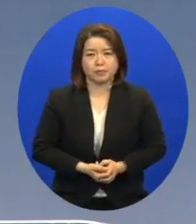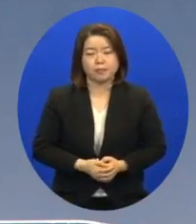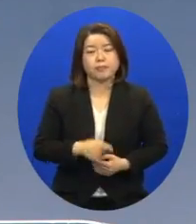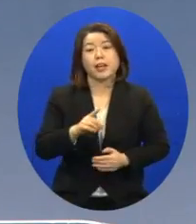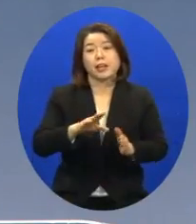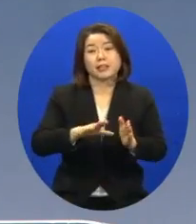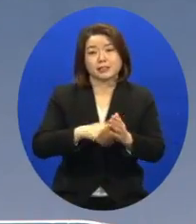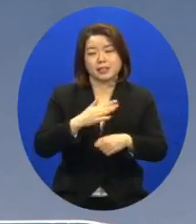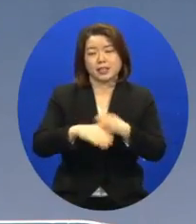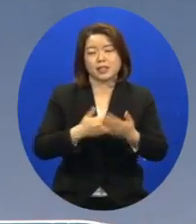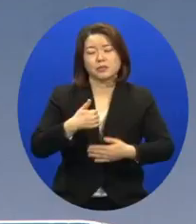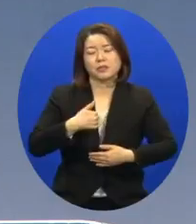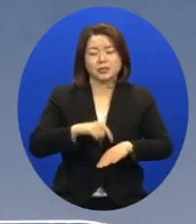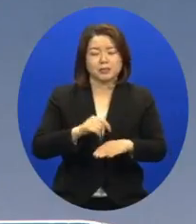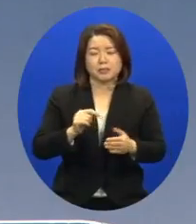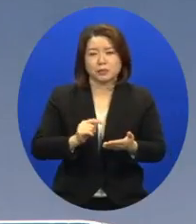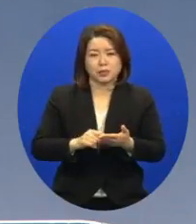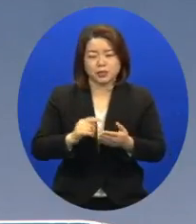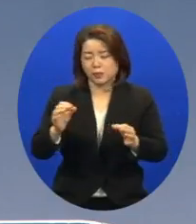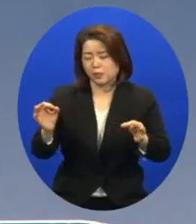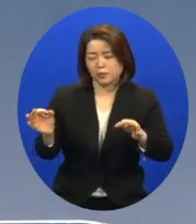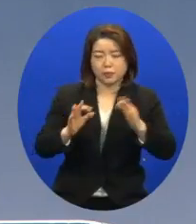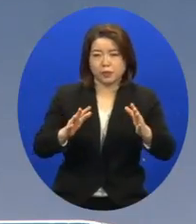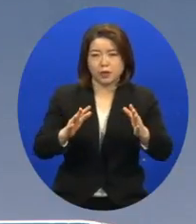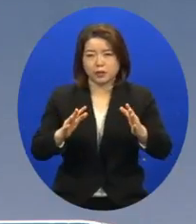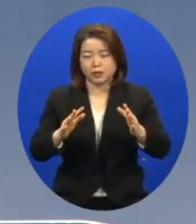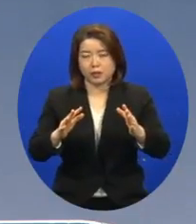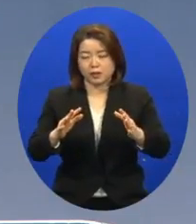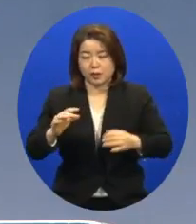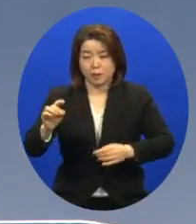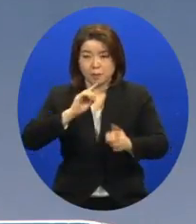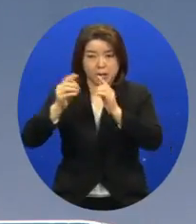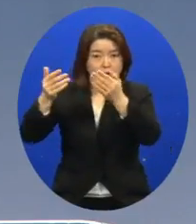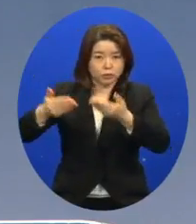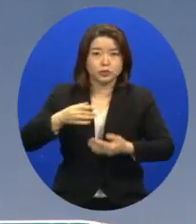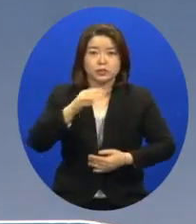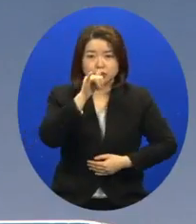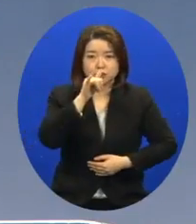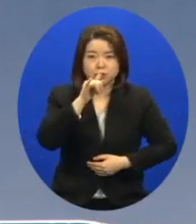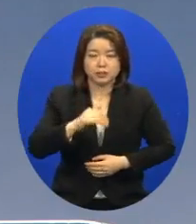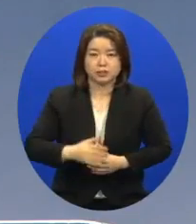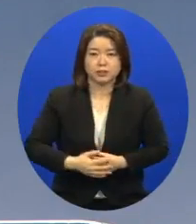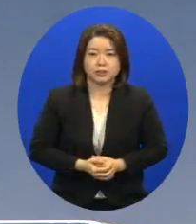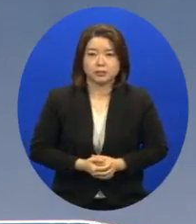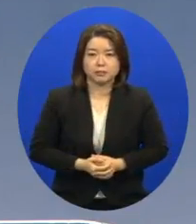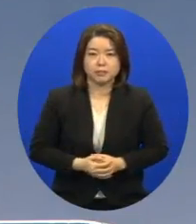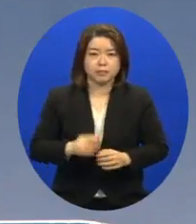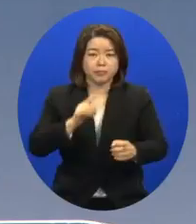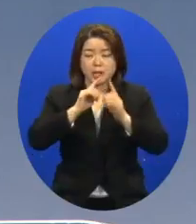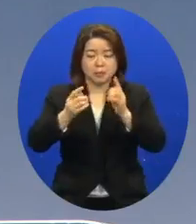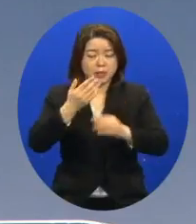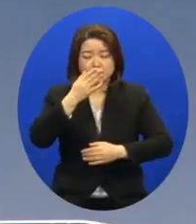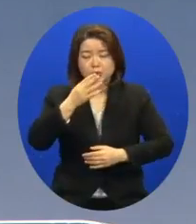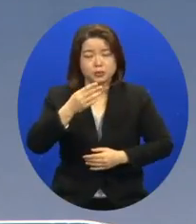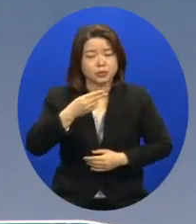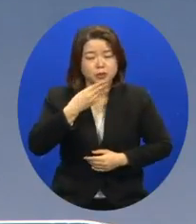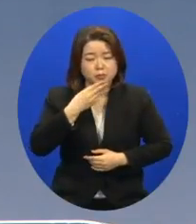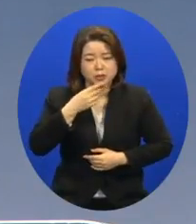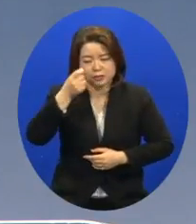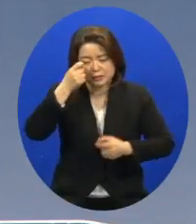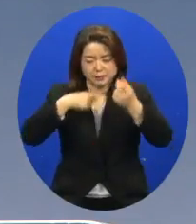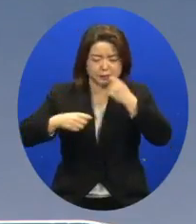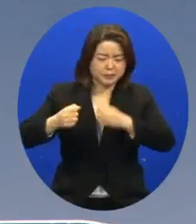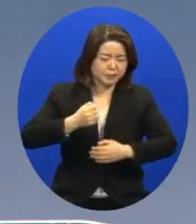그 때 하나님께서 제 마음속에 한 순간에 통일이 말씀하시는 것이 있었습니다 말할 수 없는 탄식이 없다는